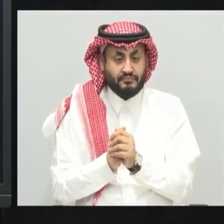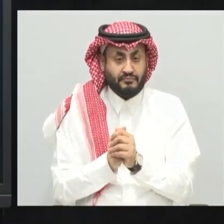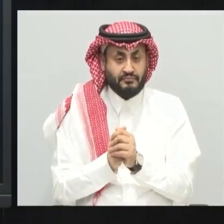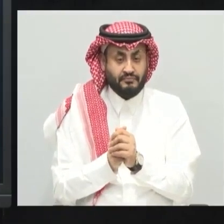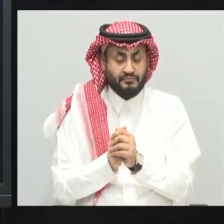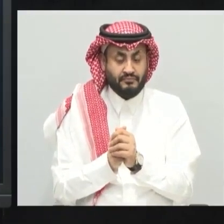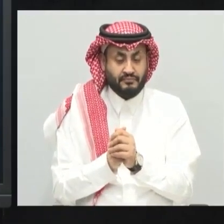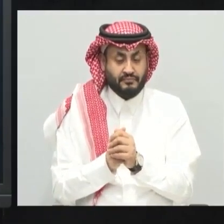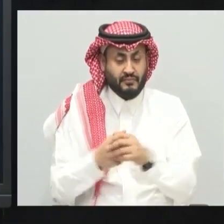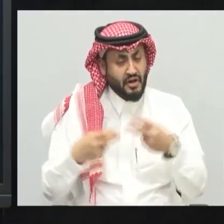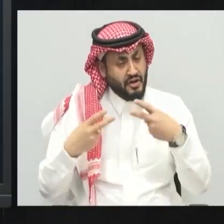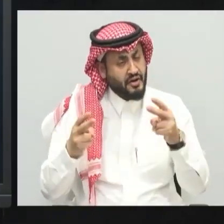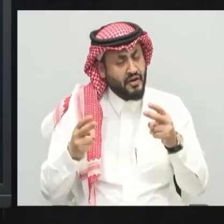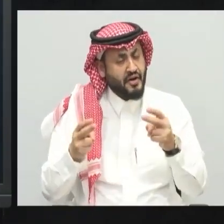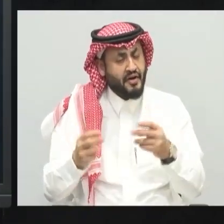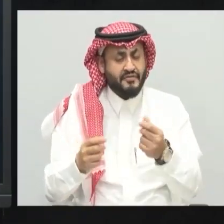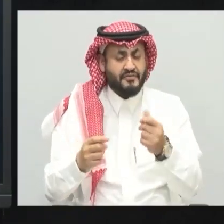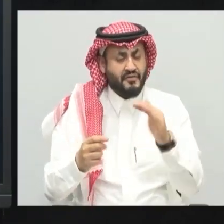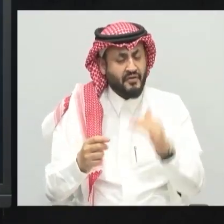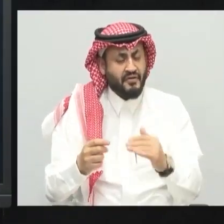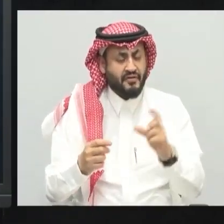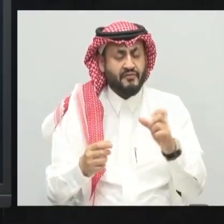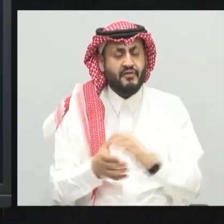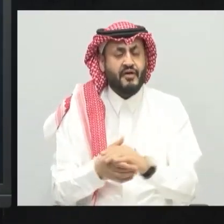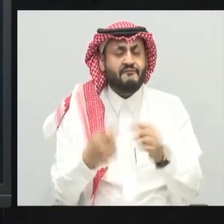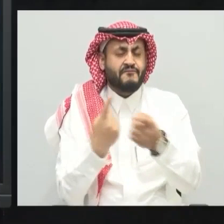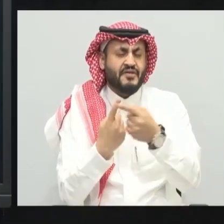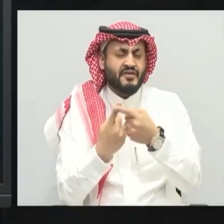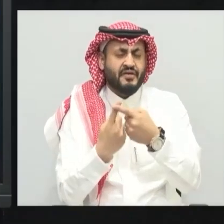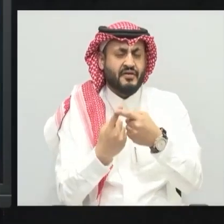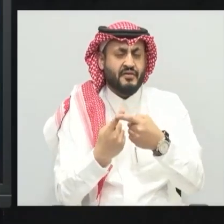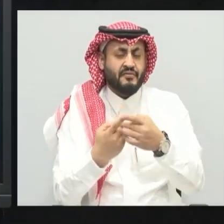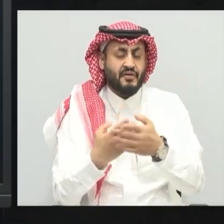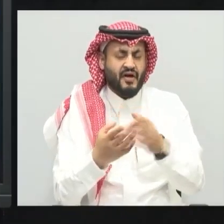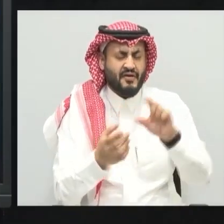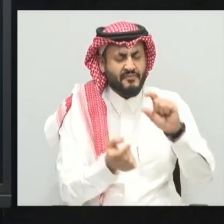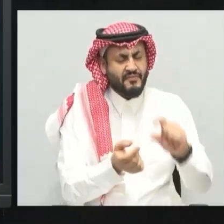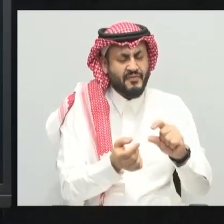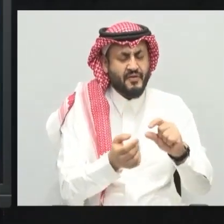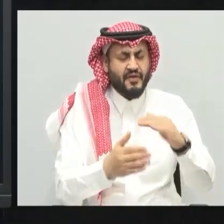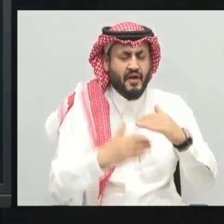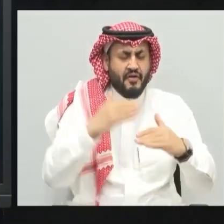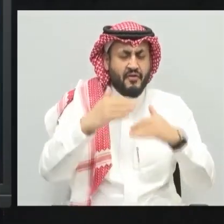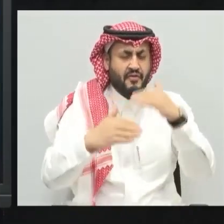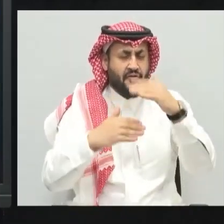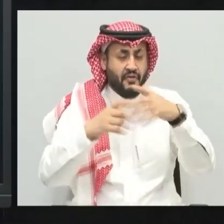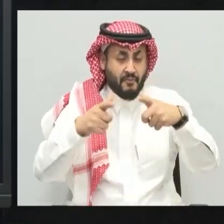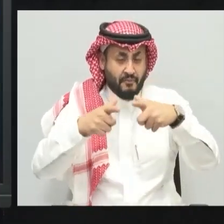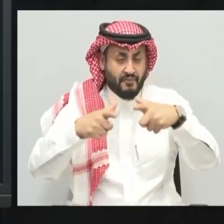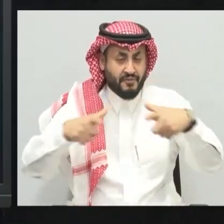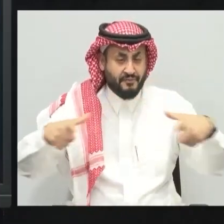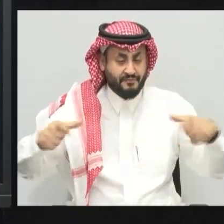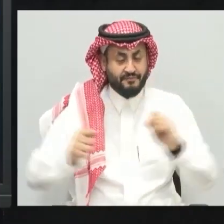لان كثير من المشاريع الكبرى اليوم كانت بدايتها عباره عن مشروع صغير